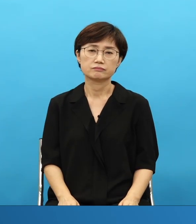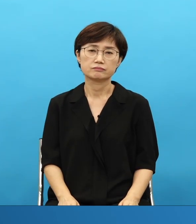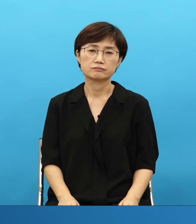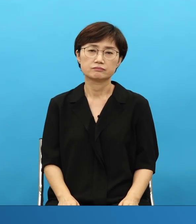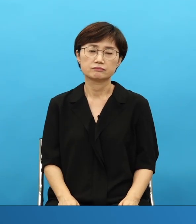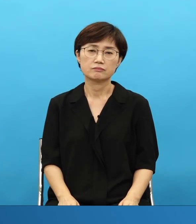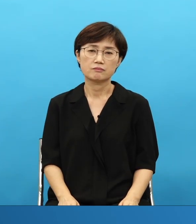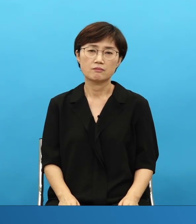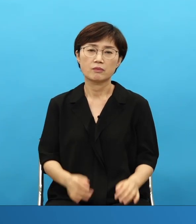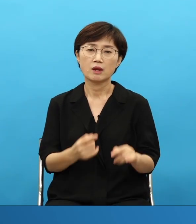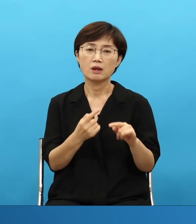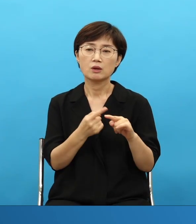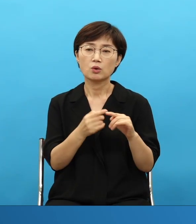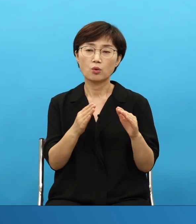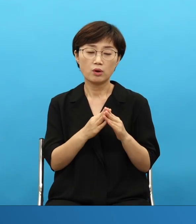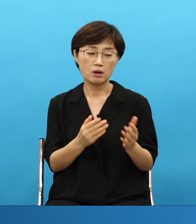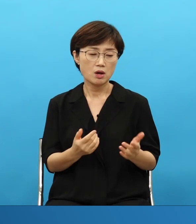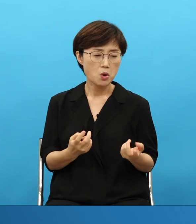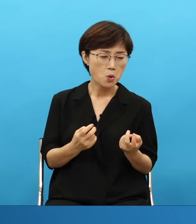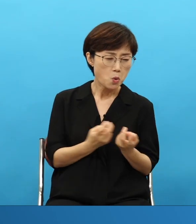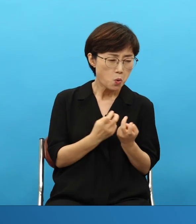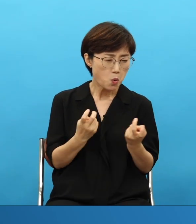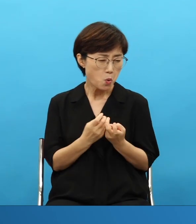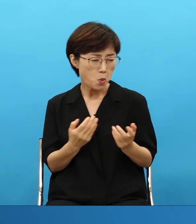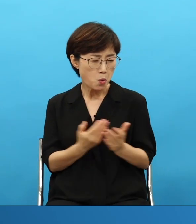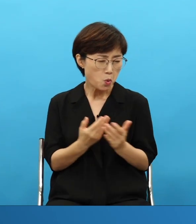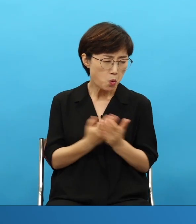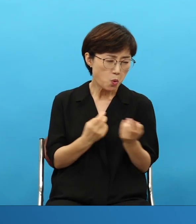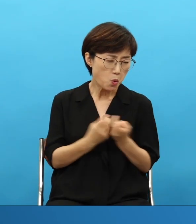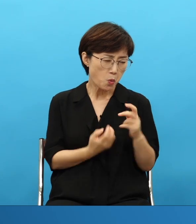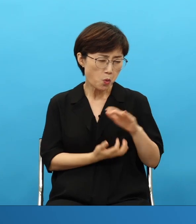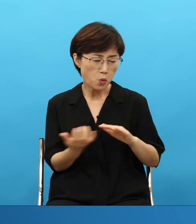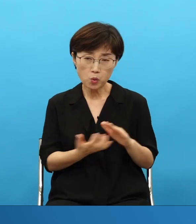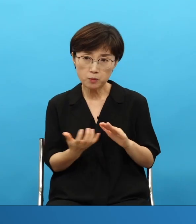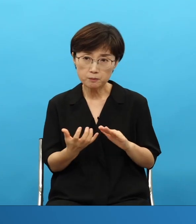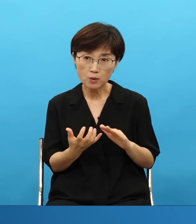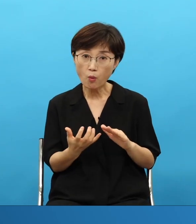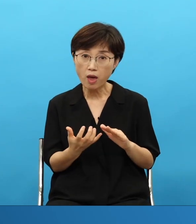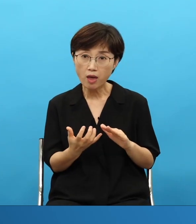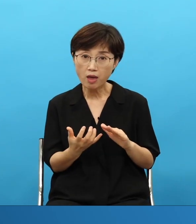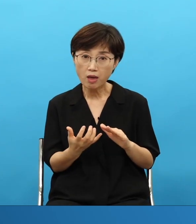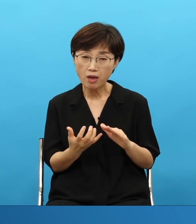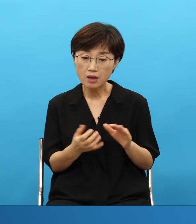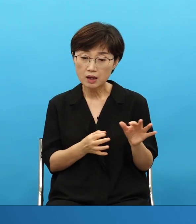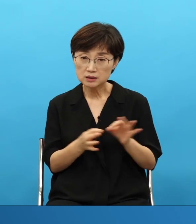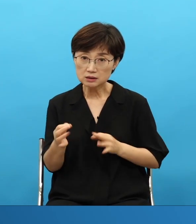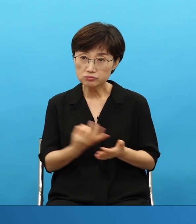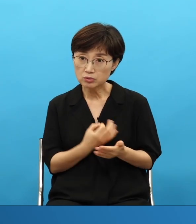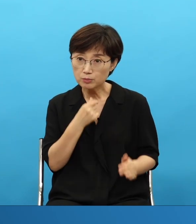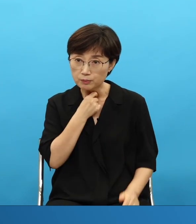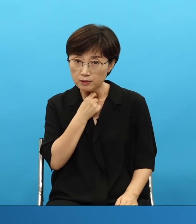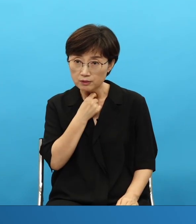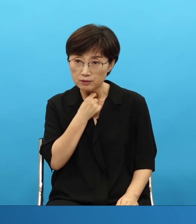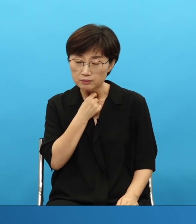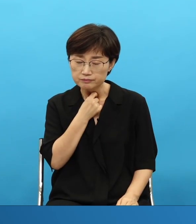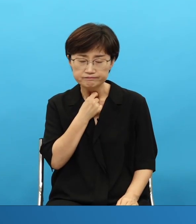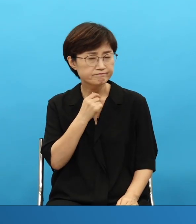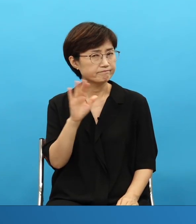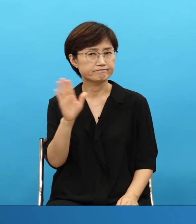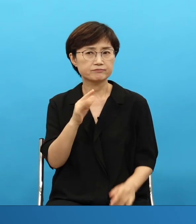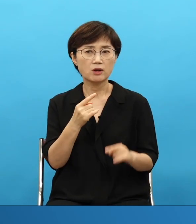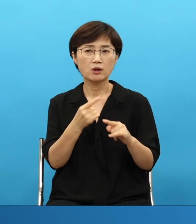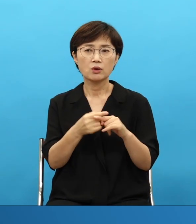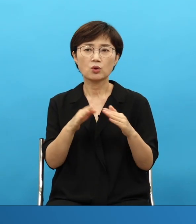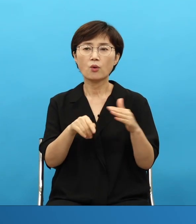교회 부흥을 걱정합니까? Do you worry about church growth? 우리가 장사국입니까? Are we some smart 여기에 marketers? 세 가지 뜰만